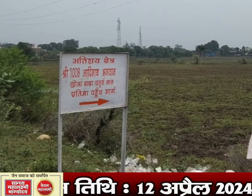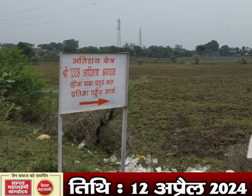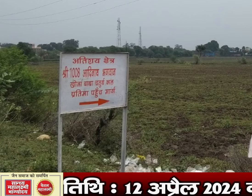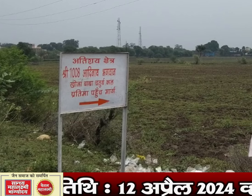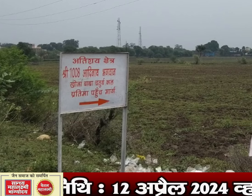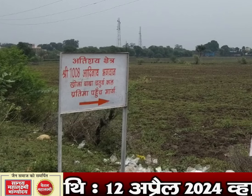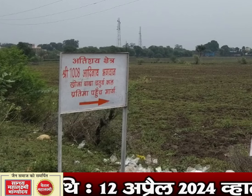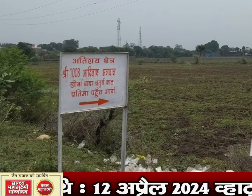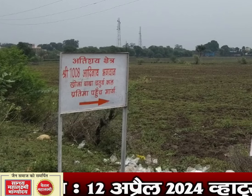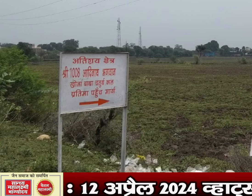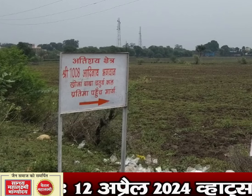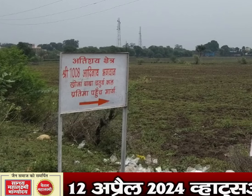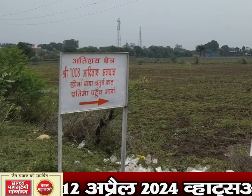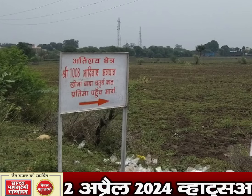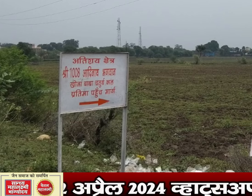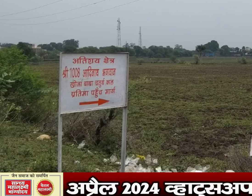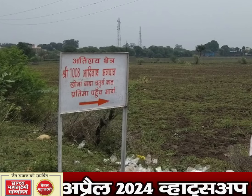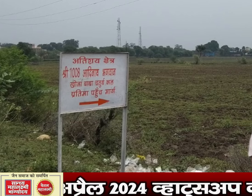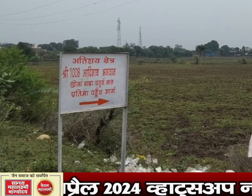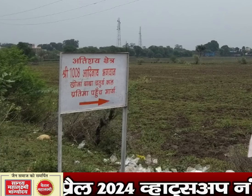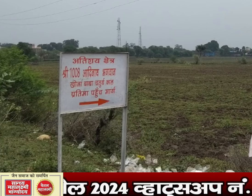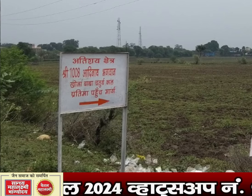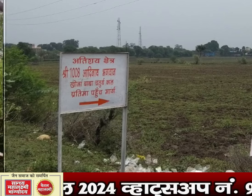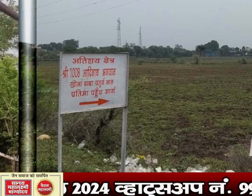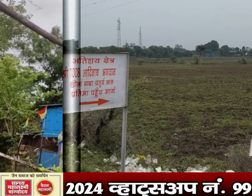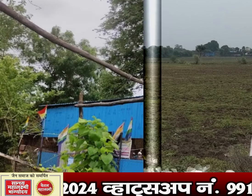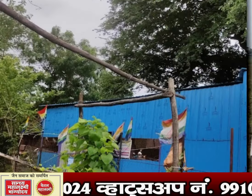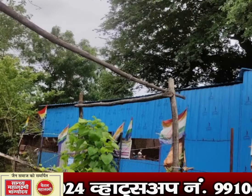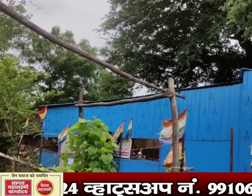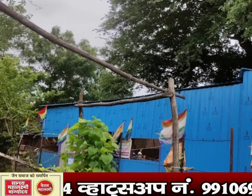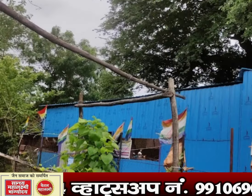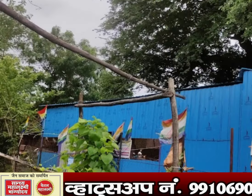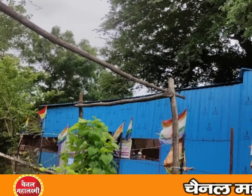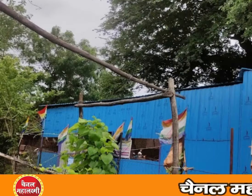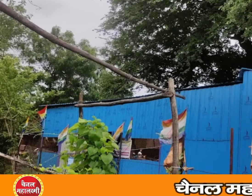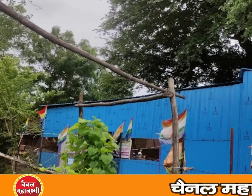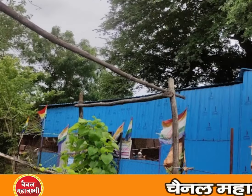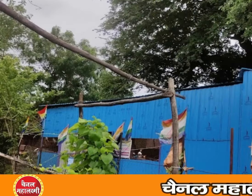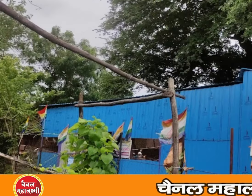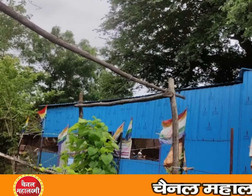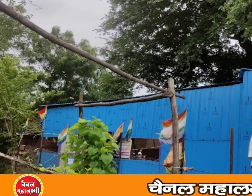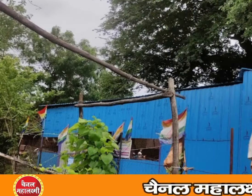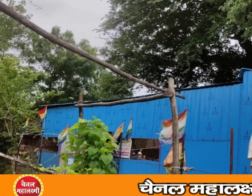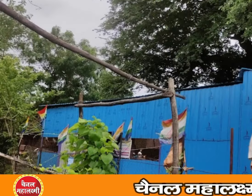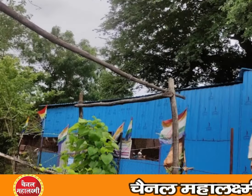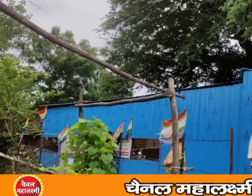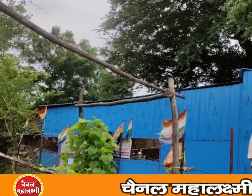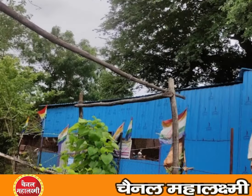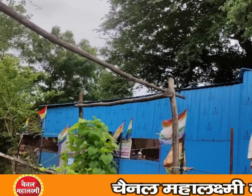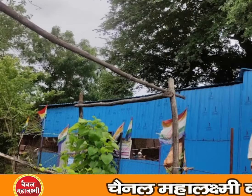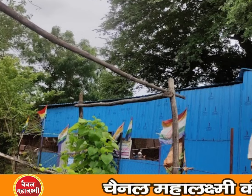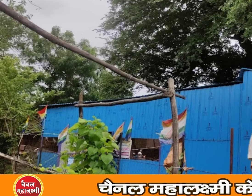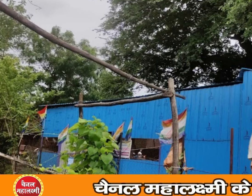पर है खोना वाले बाबा गजब का नाम है गांव वालों ने रखा है इस तस्वीर पर जो आप जगह देखी थी जगह पहचान